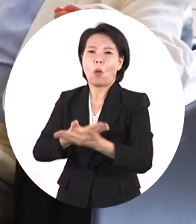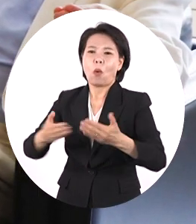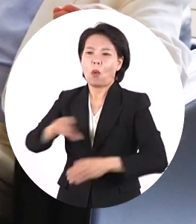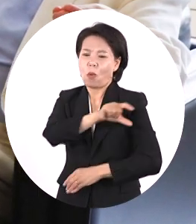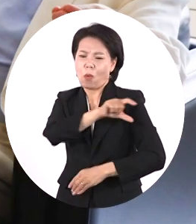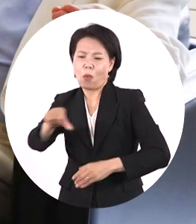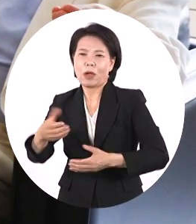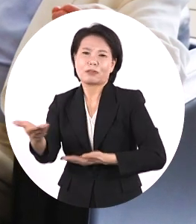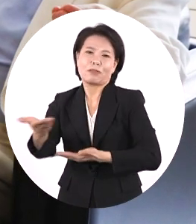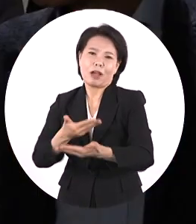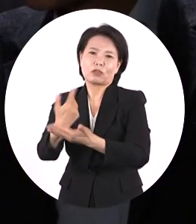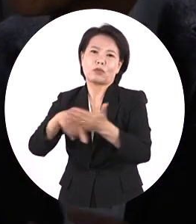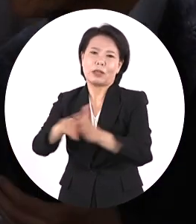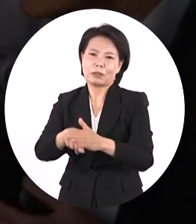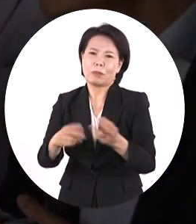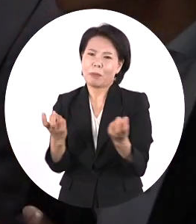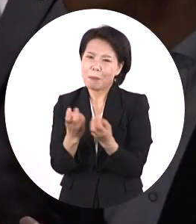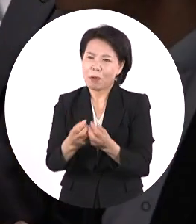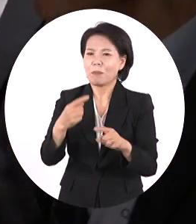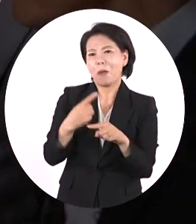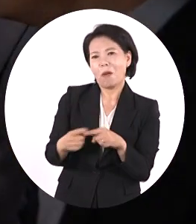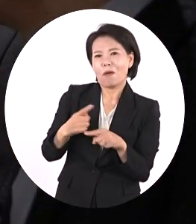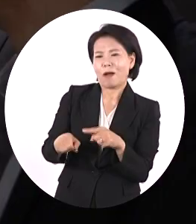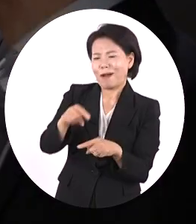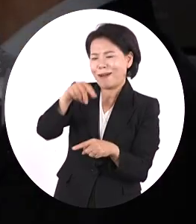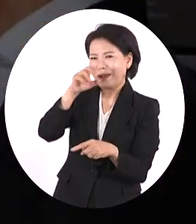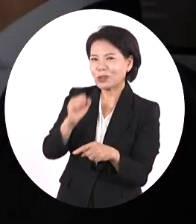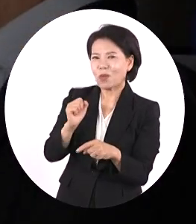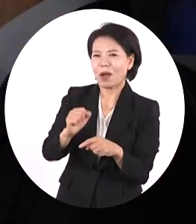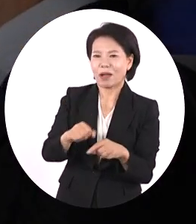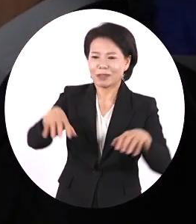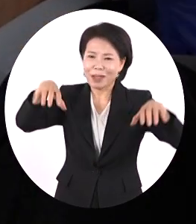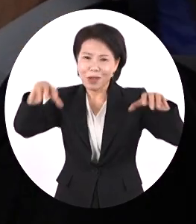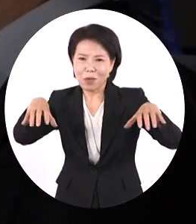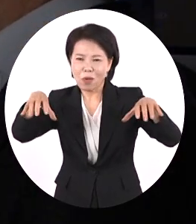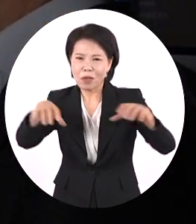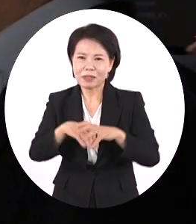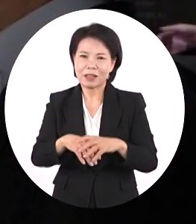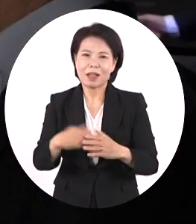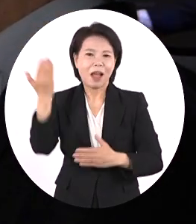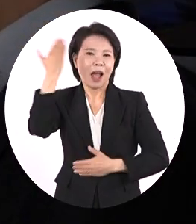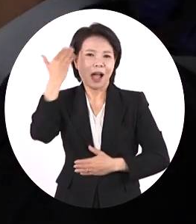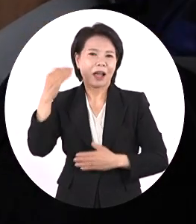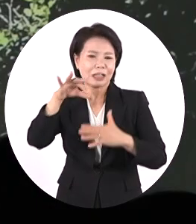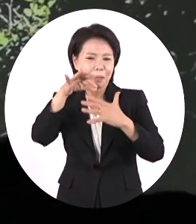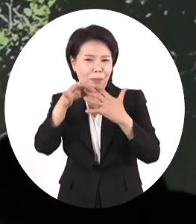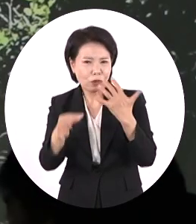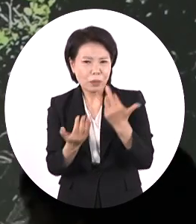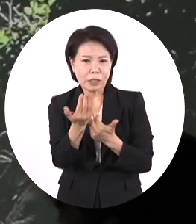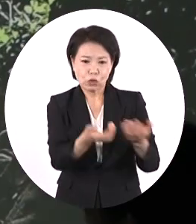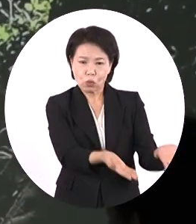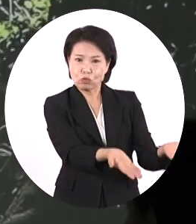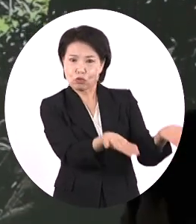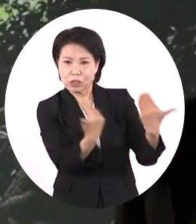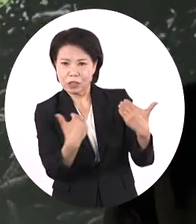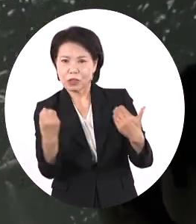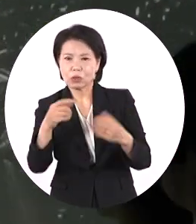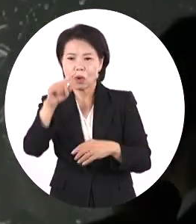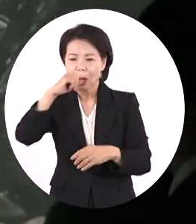도약시키기 위한 전략적 행보로 평가됩니다. 양측은 프랑스 예술 아카데미 프로그램의 제주